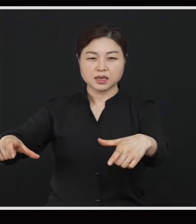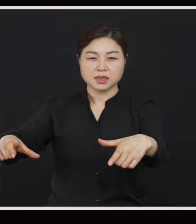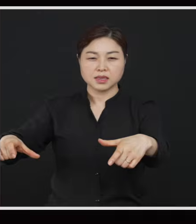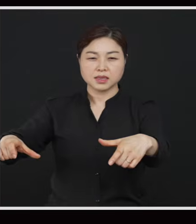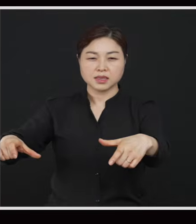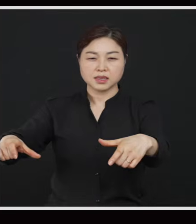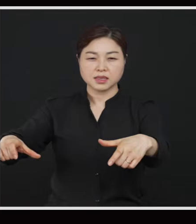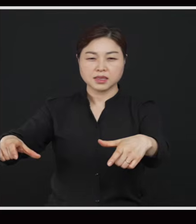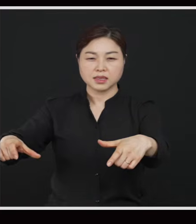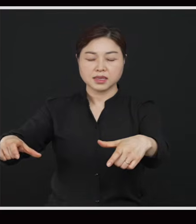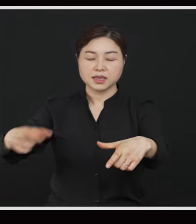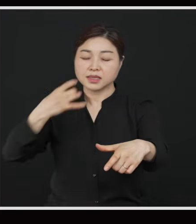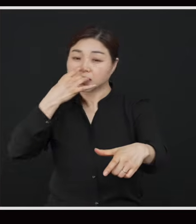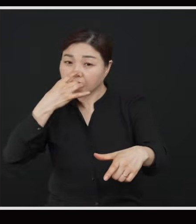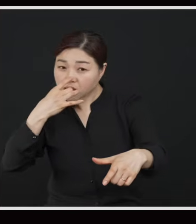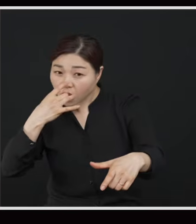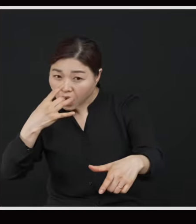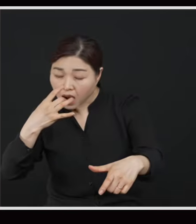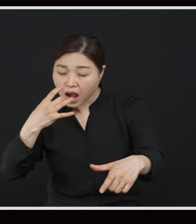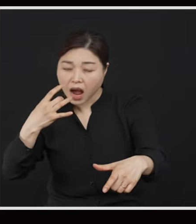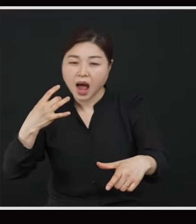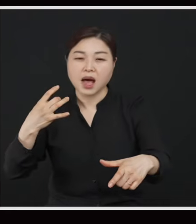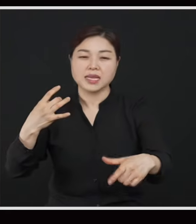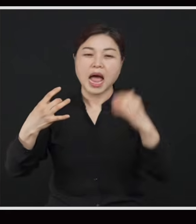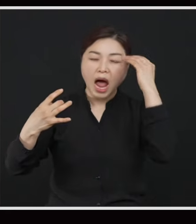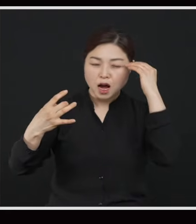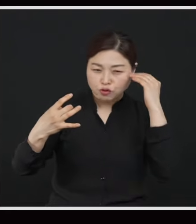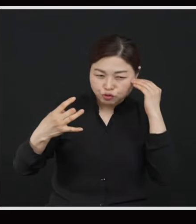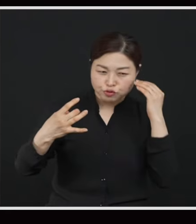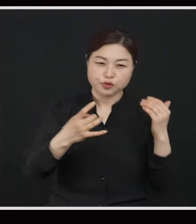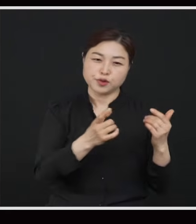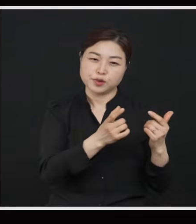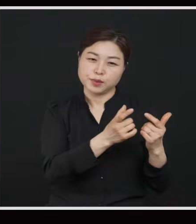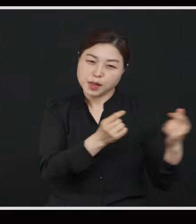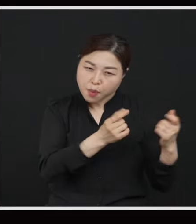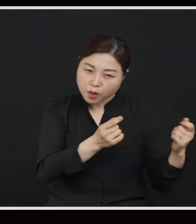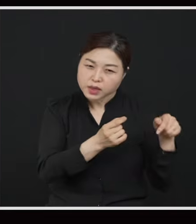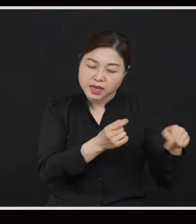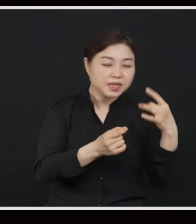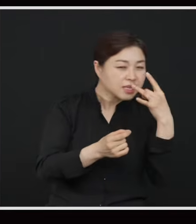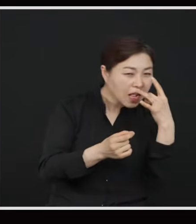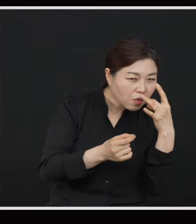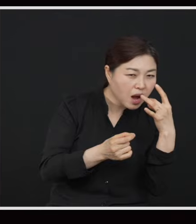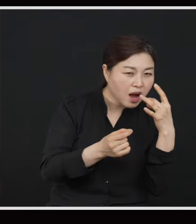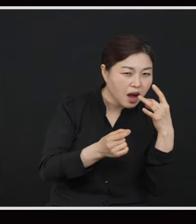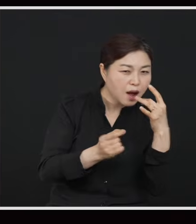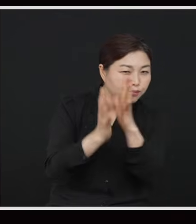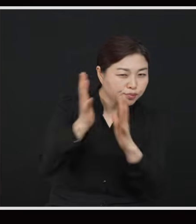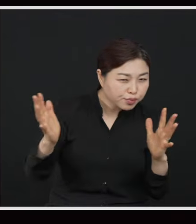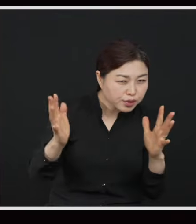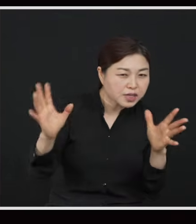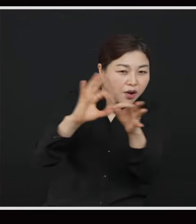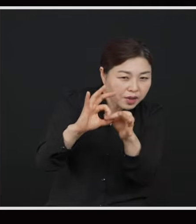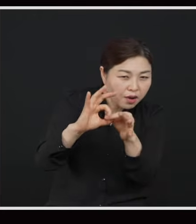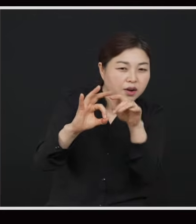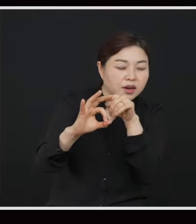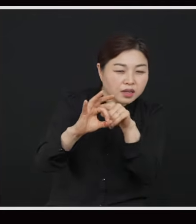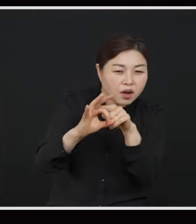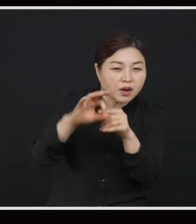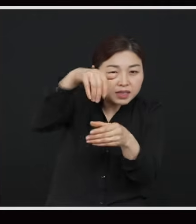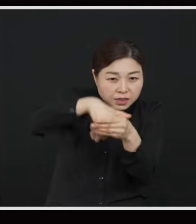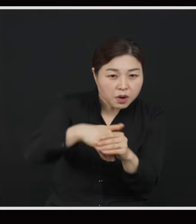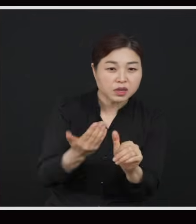남방계 다소학 품종 요것을 북방계하고 교배를 해서 1969년에 나온